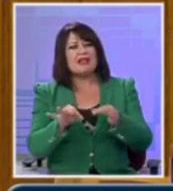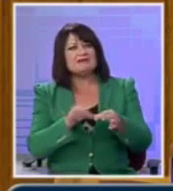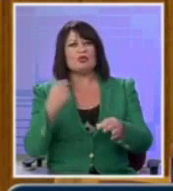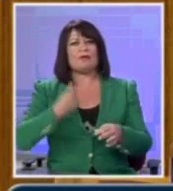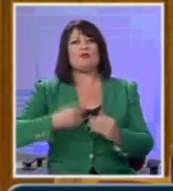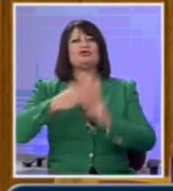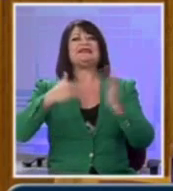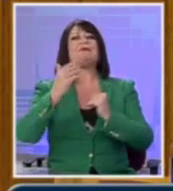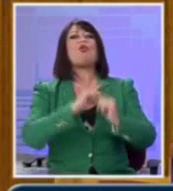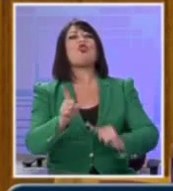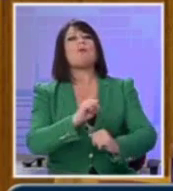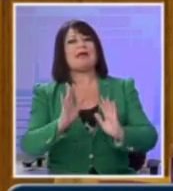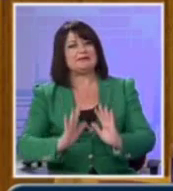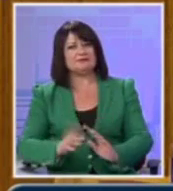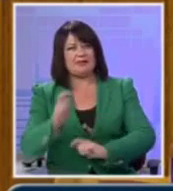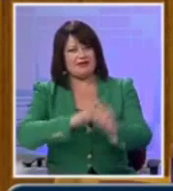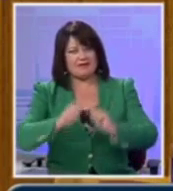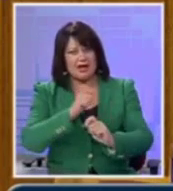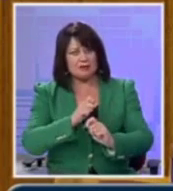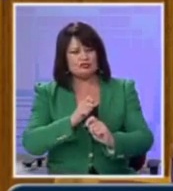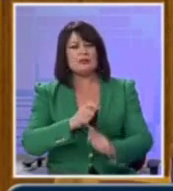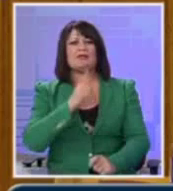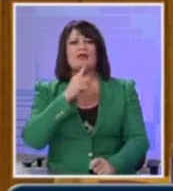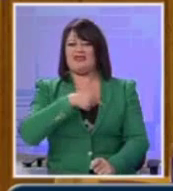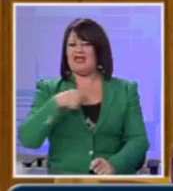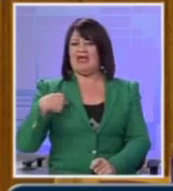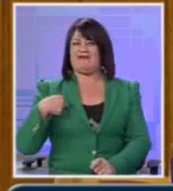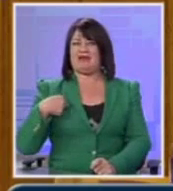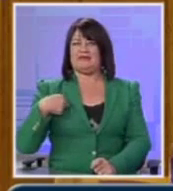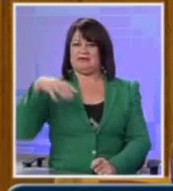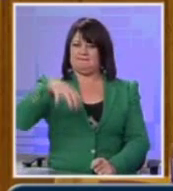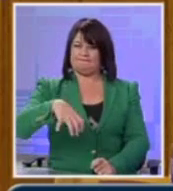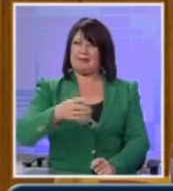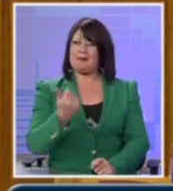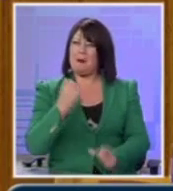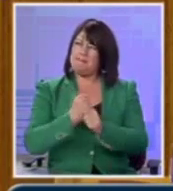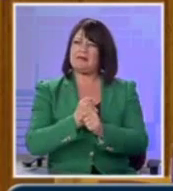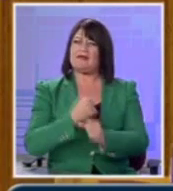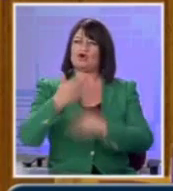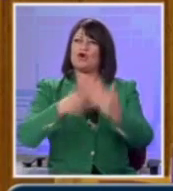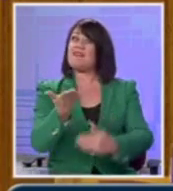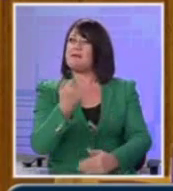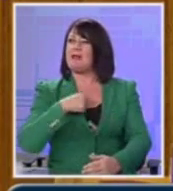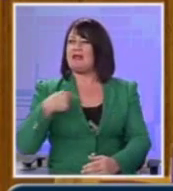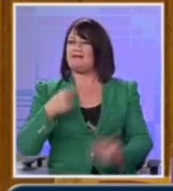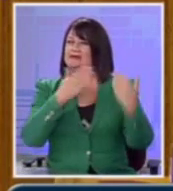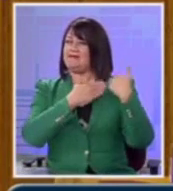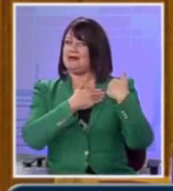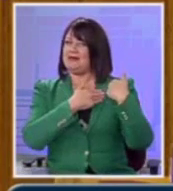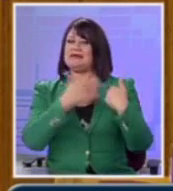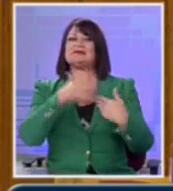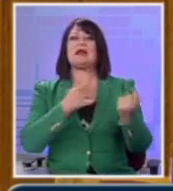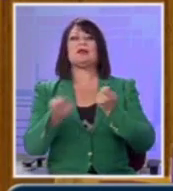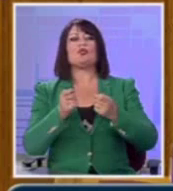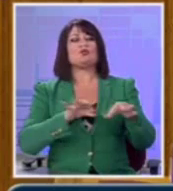δημόσιων υποδομών, με την ίδρυση αντίστοιχης διεύθυνσης που δεν υπάρχει σκόπιμα για δεκαετίες. Στρατηγικού